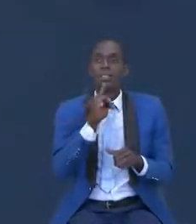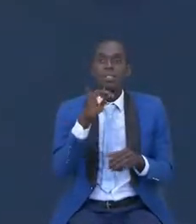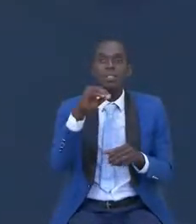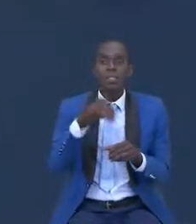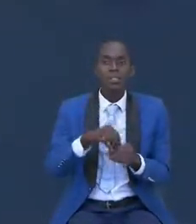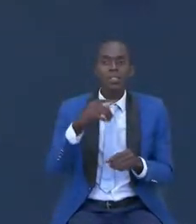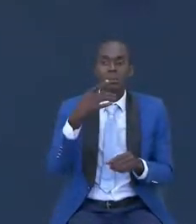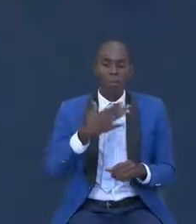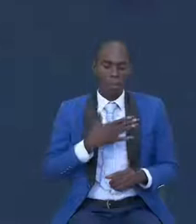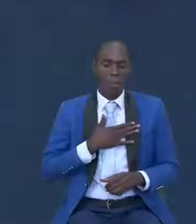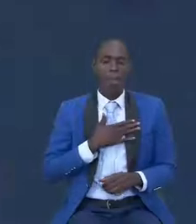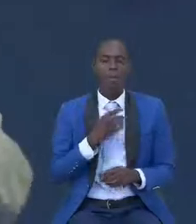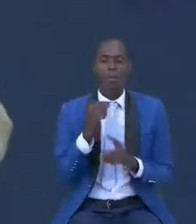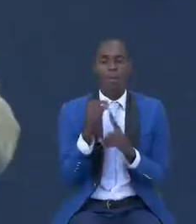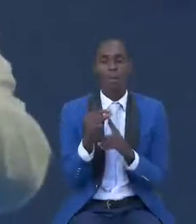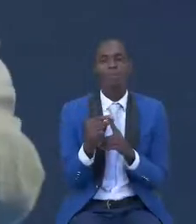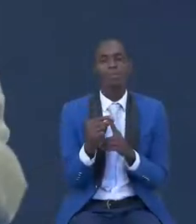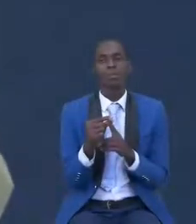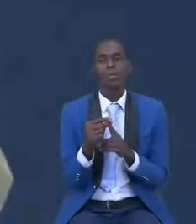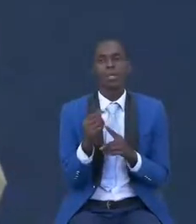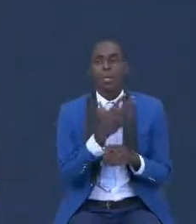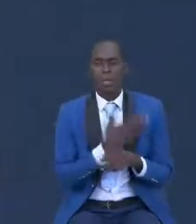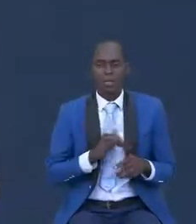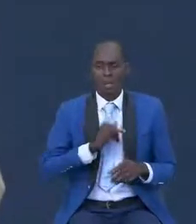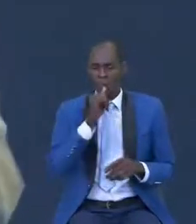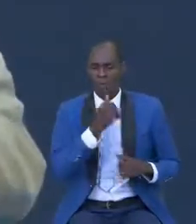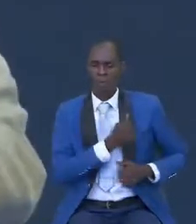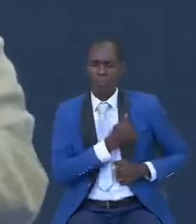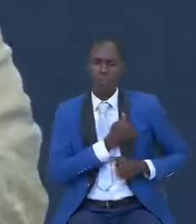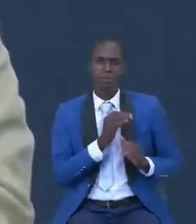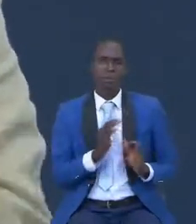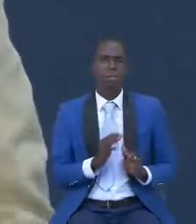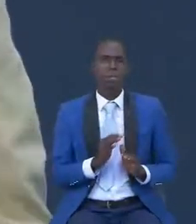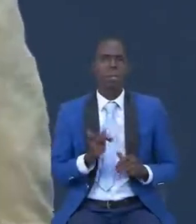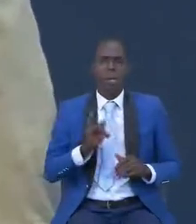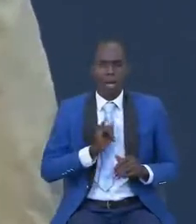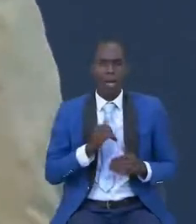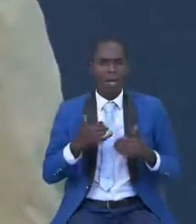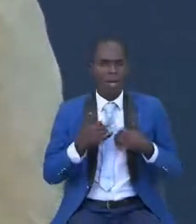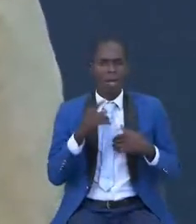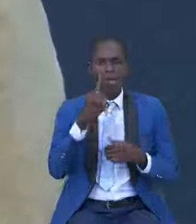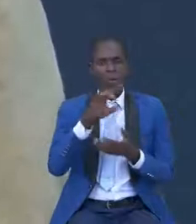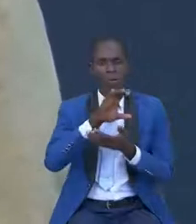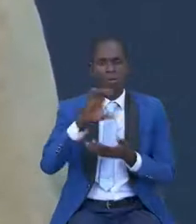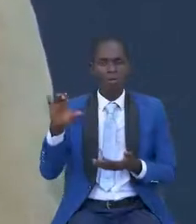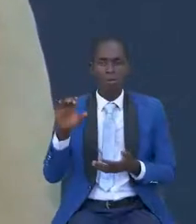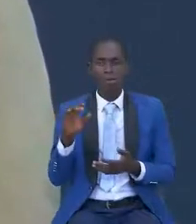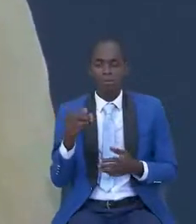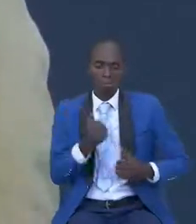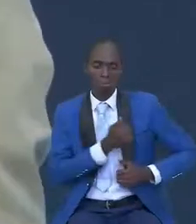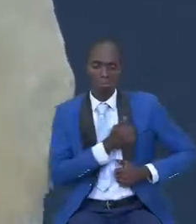le physique, tout est dans ma parole. Et je suis un centenier.